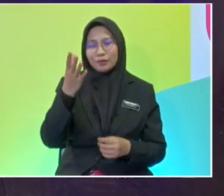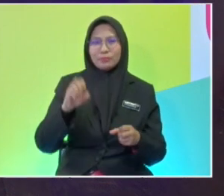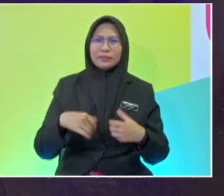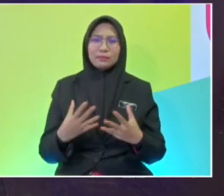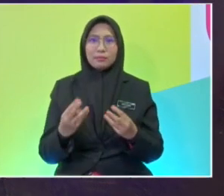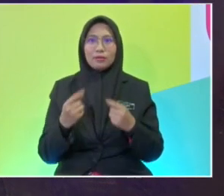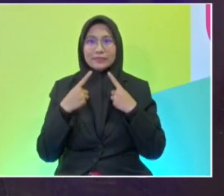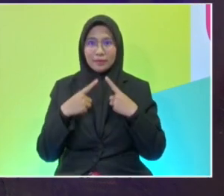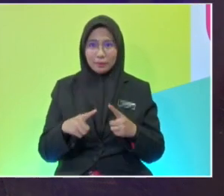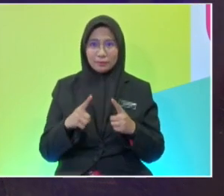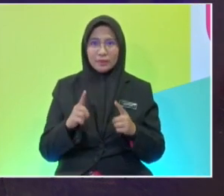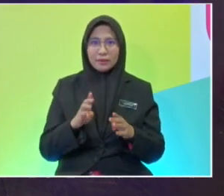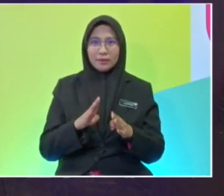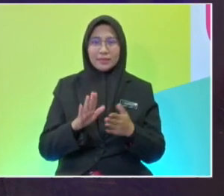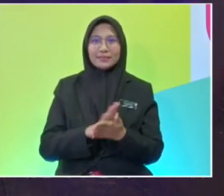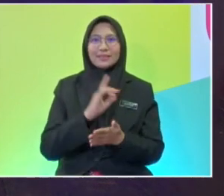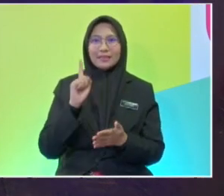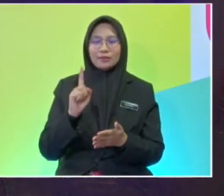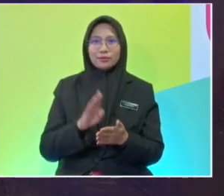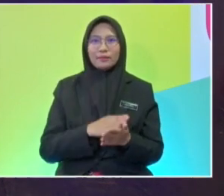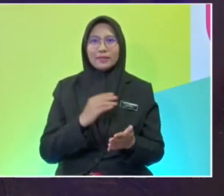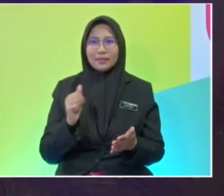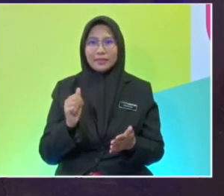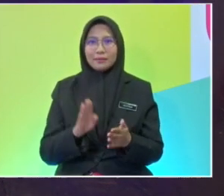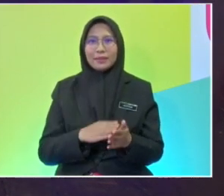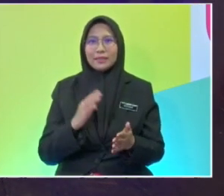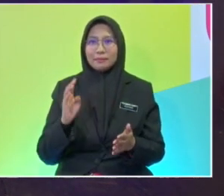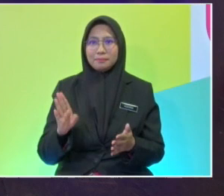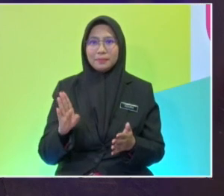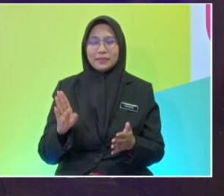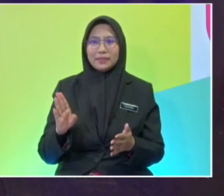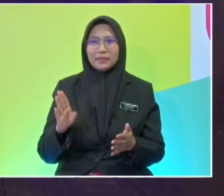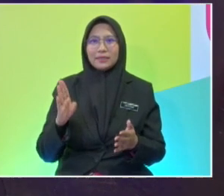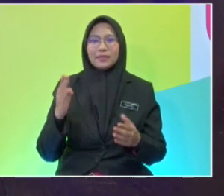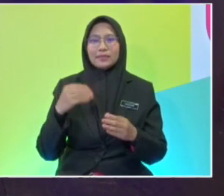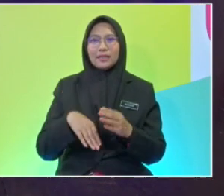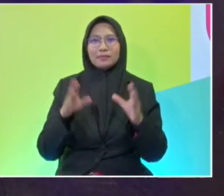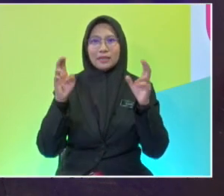bahagian di kertas satu bagi mata pelajaran produksi multimedia